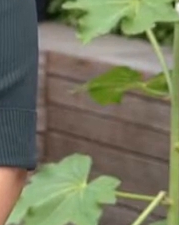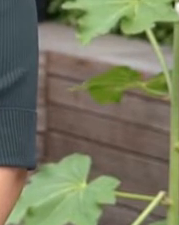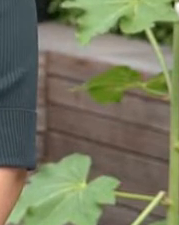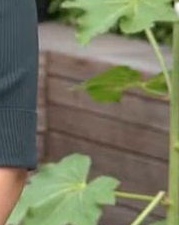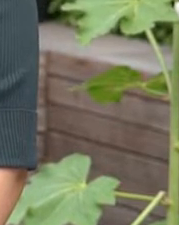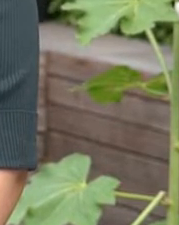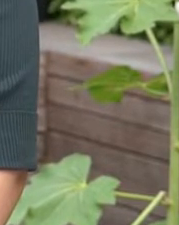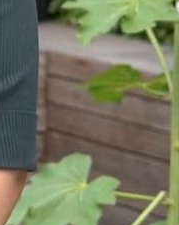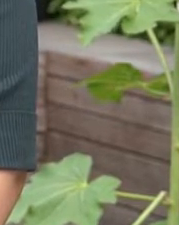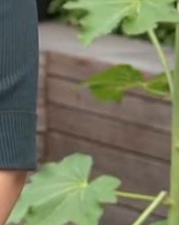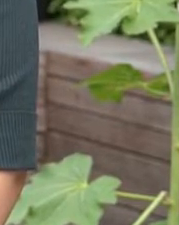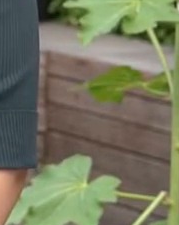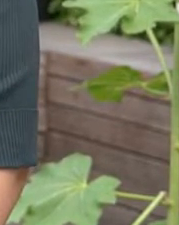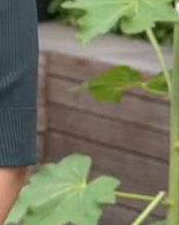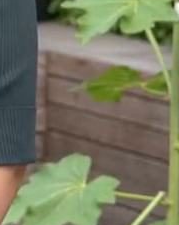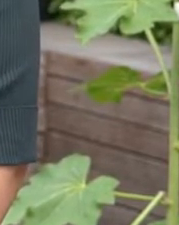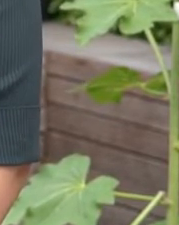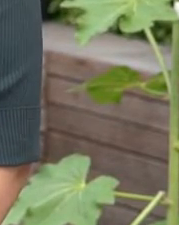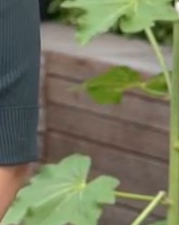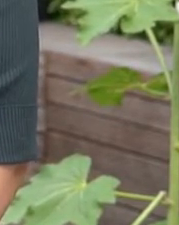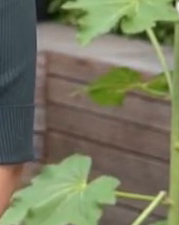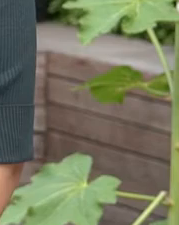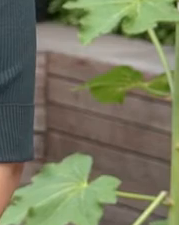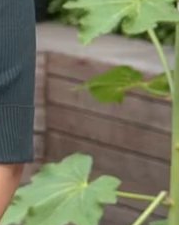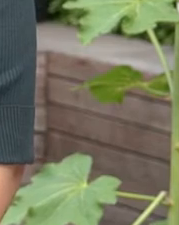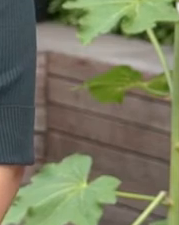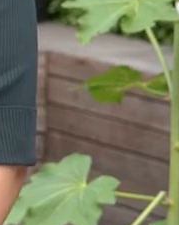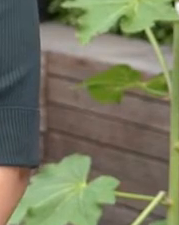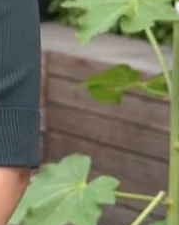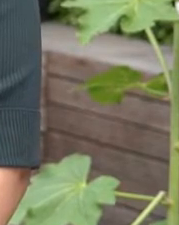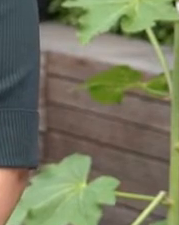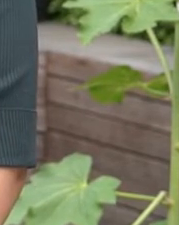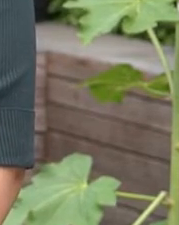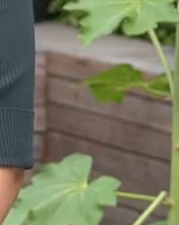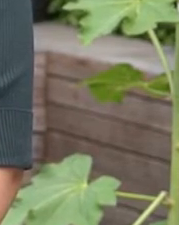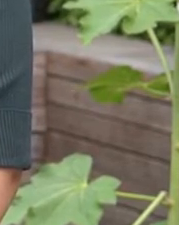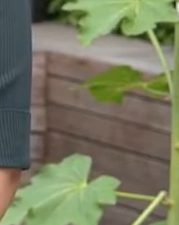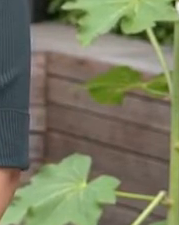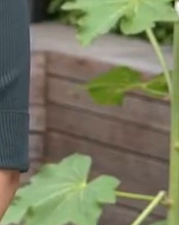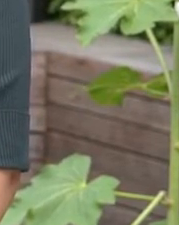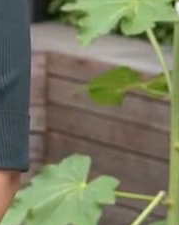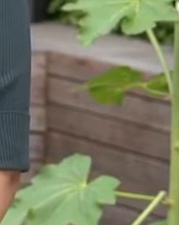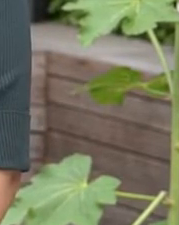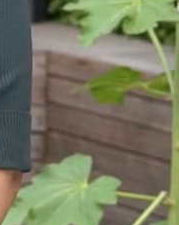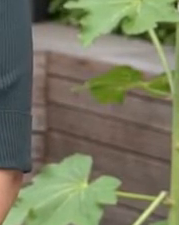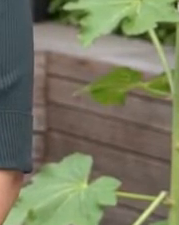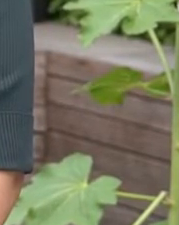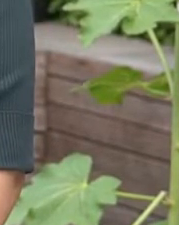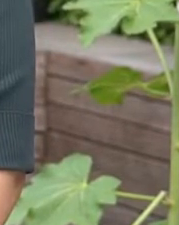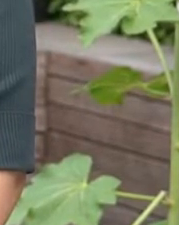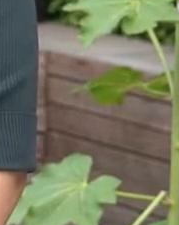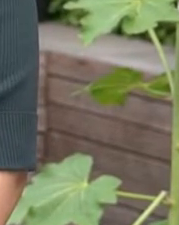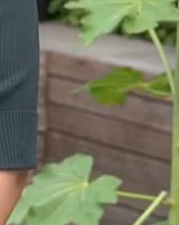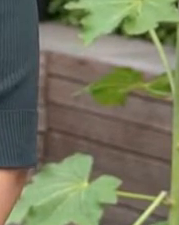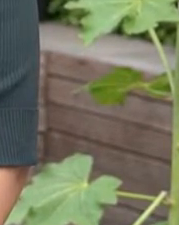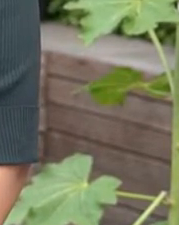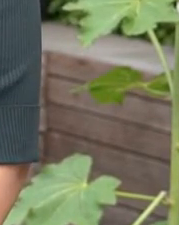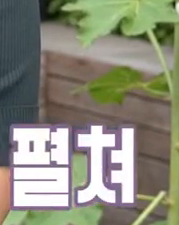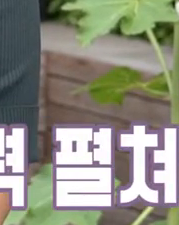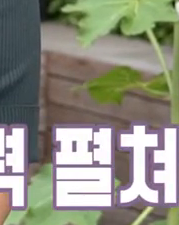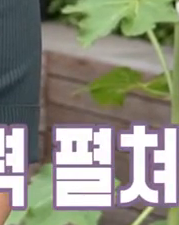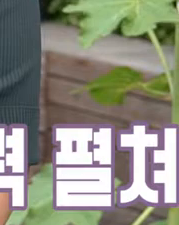포기해야 되는 경우가 적지 않은데요. 강서구 치매안심센터는 치매 환자와 가족들에 대한 교육을 함께